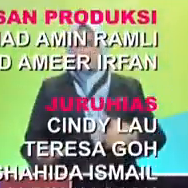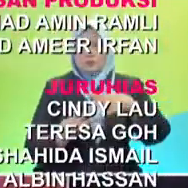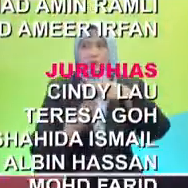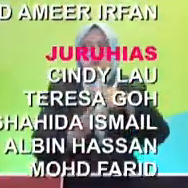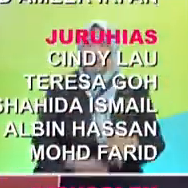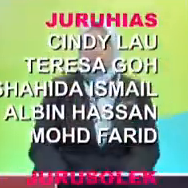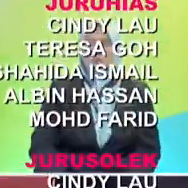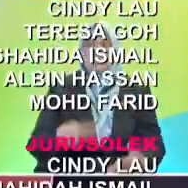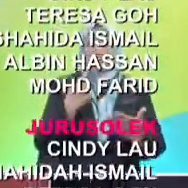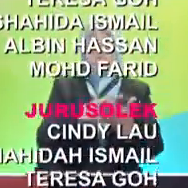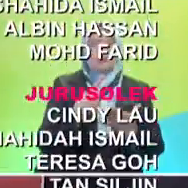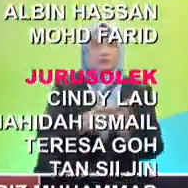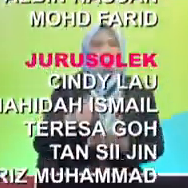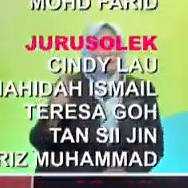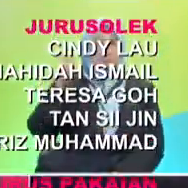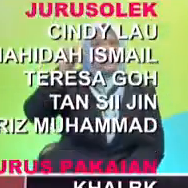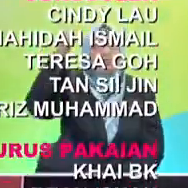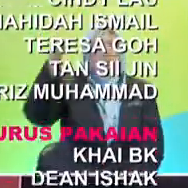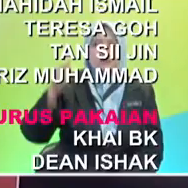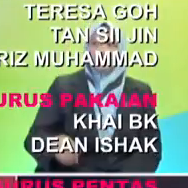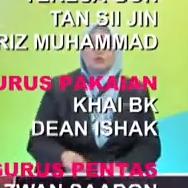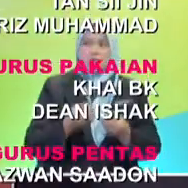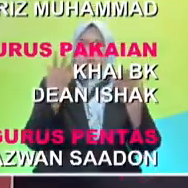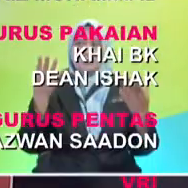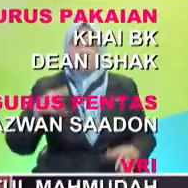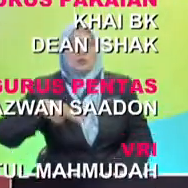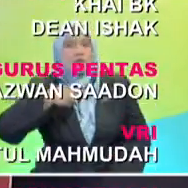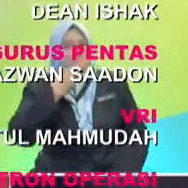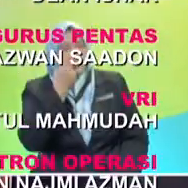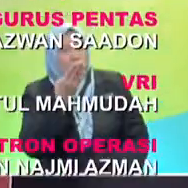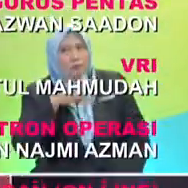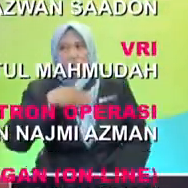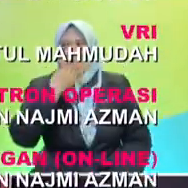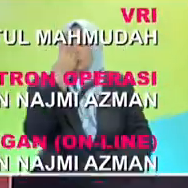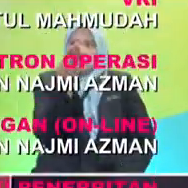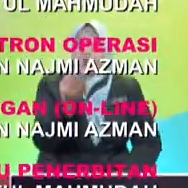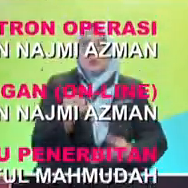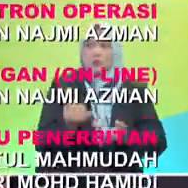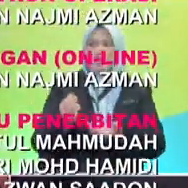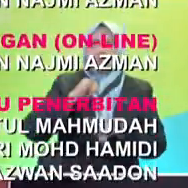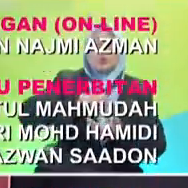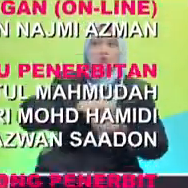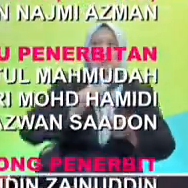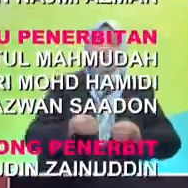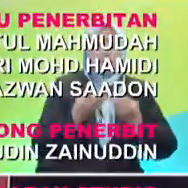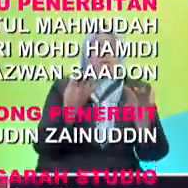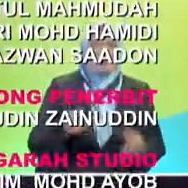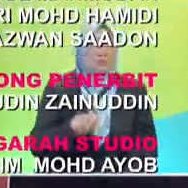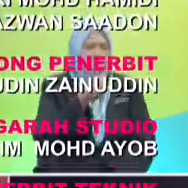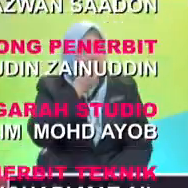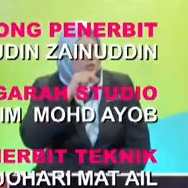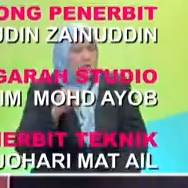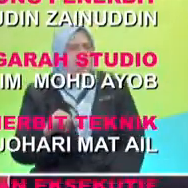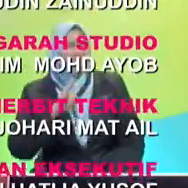Kadang asap berkepul. Harum berbau juadah tersuhur. Masakan ibu